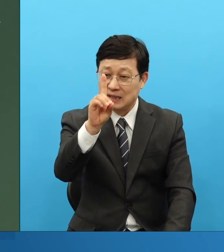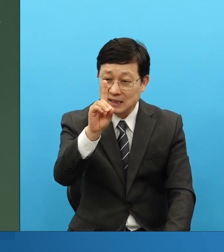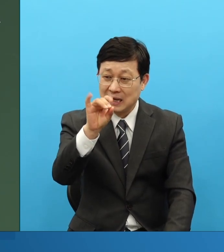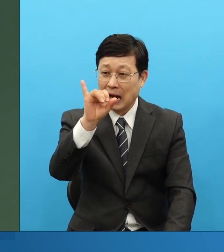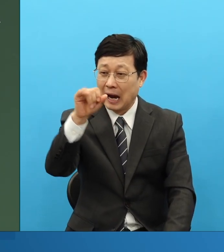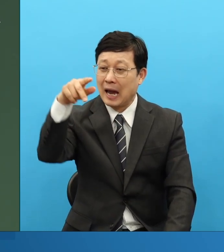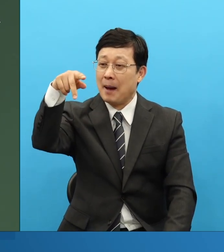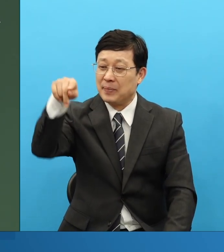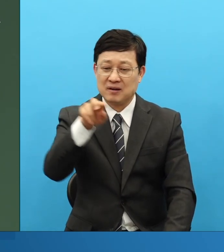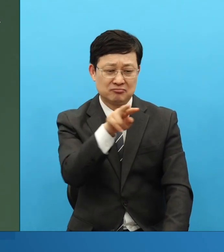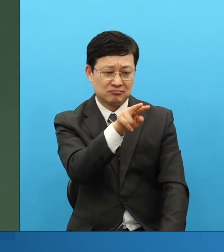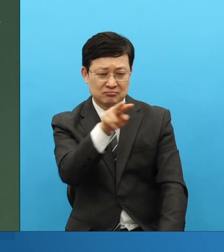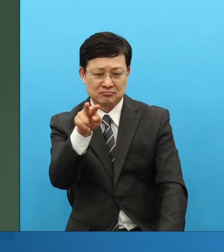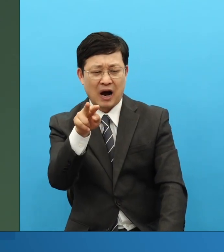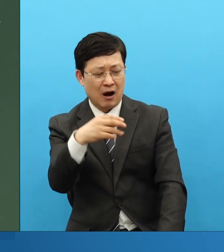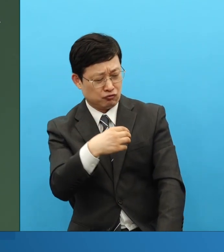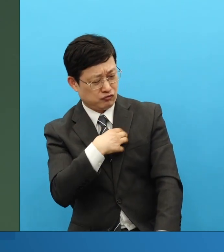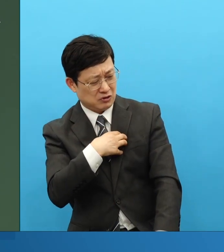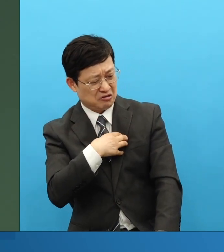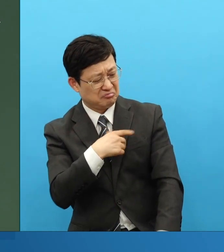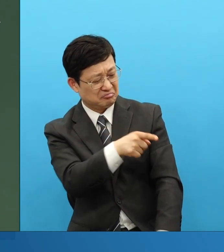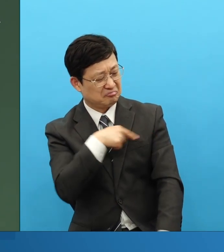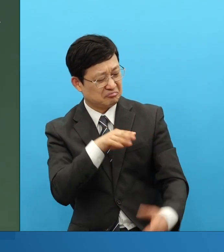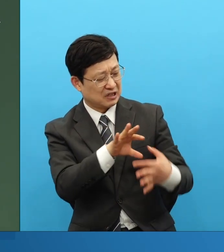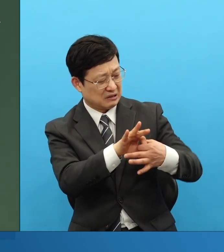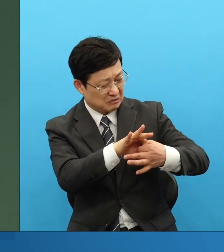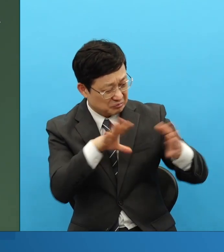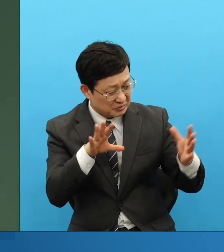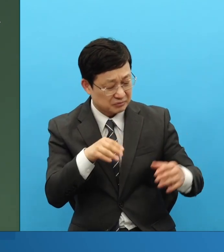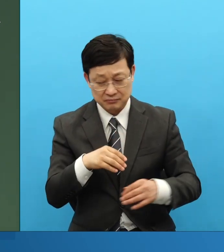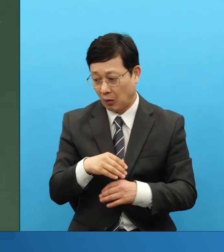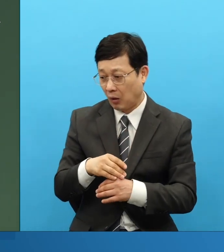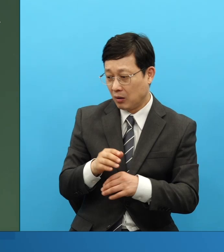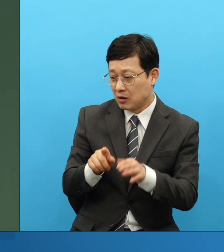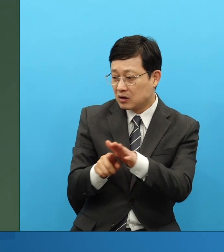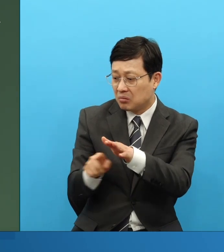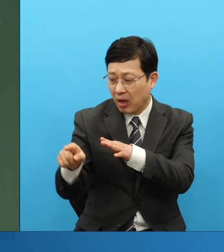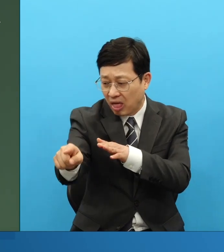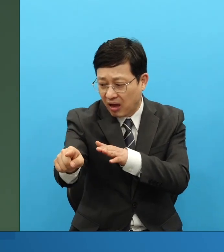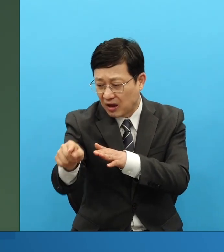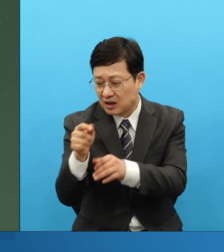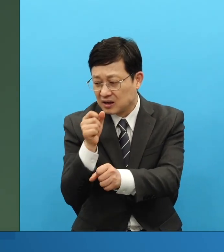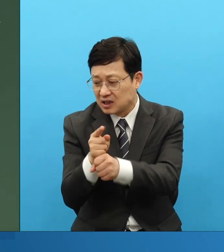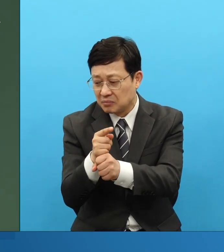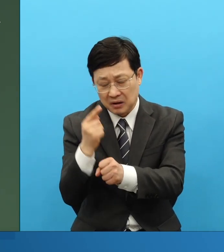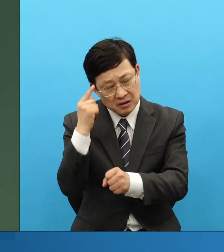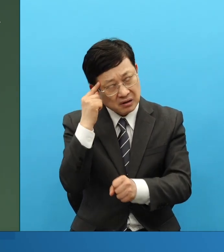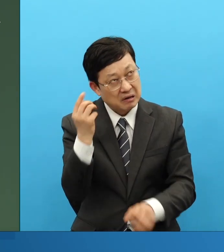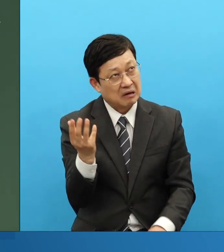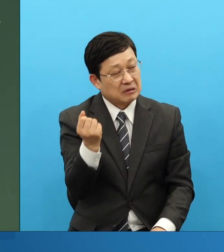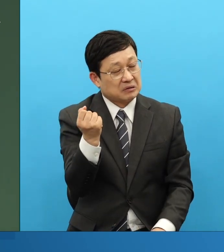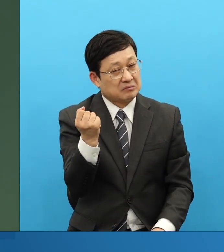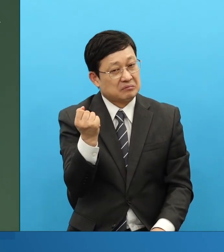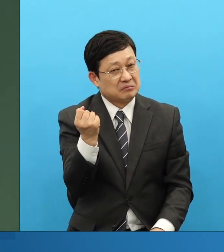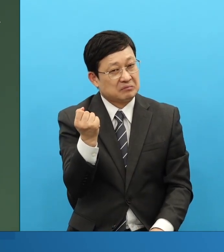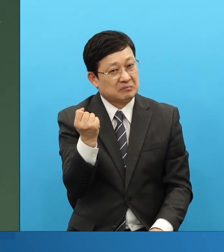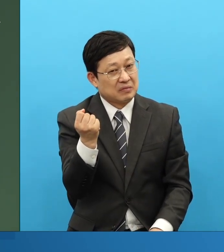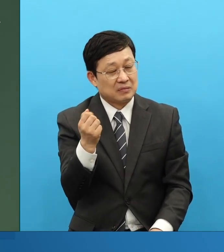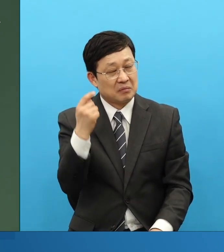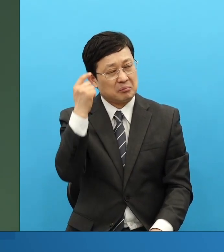that so? 미리 본 거요. That we've already seen in advance. 그걸 미리 갖고 있는 And we 겁니다. already have in advance. 벌써 머릿속에요. 누리고